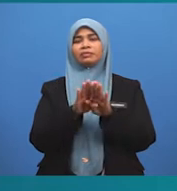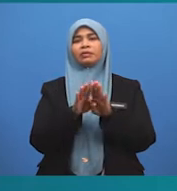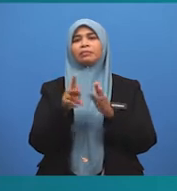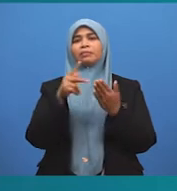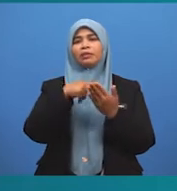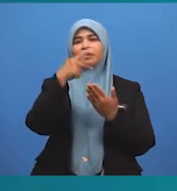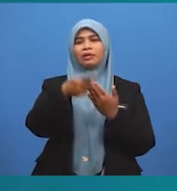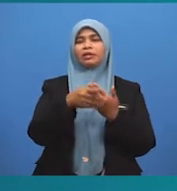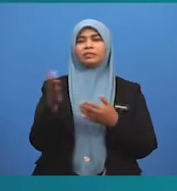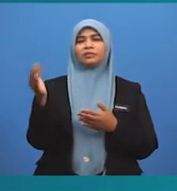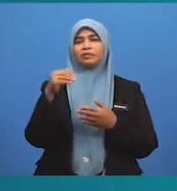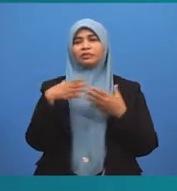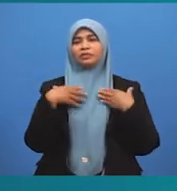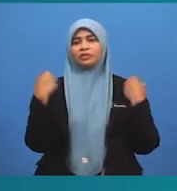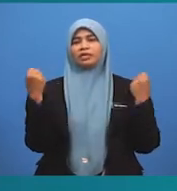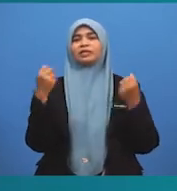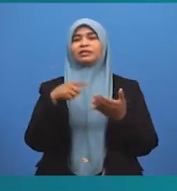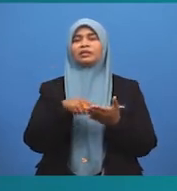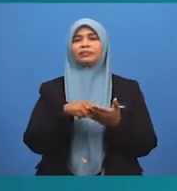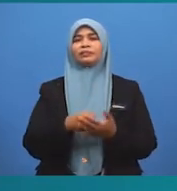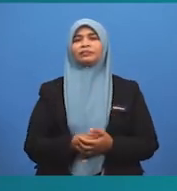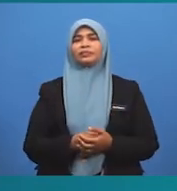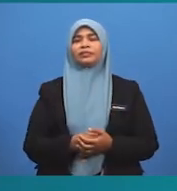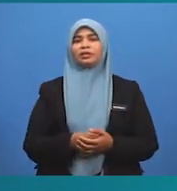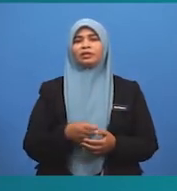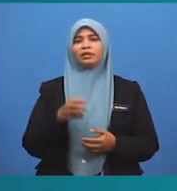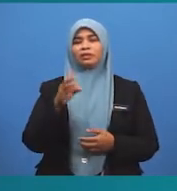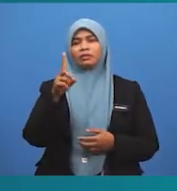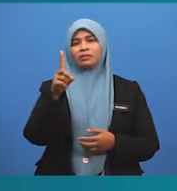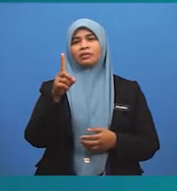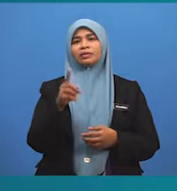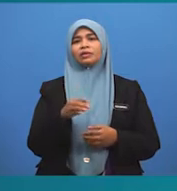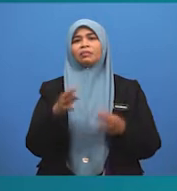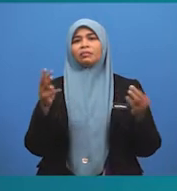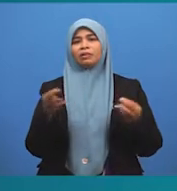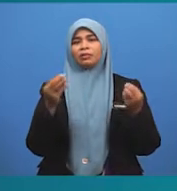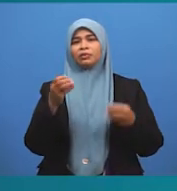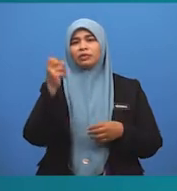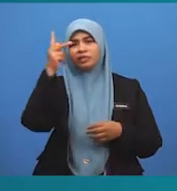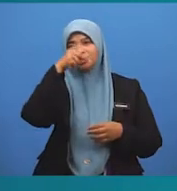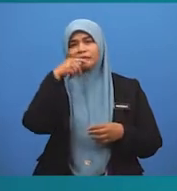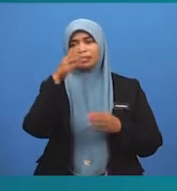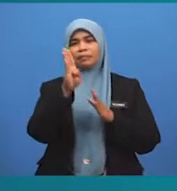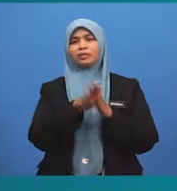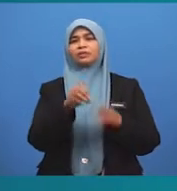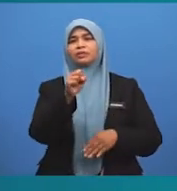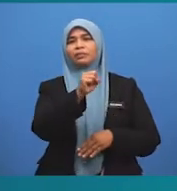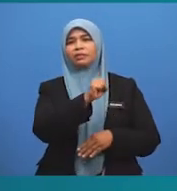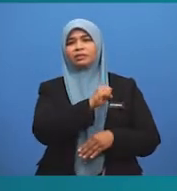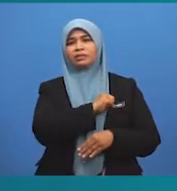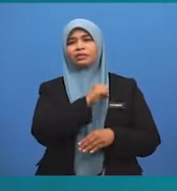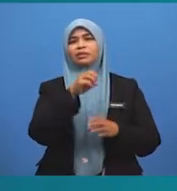program Jom Sehat ini? Yang pertama, memupuk sikap bersopan